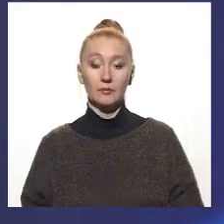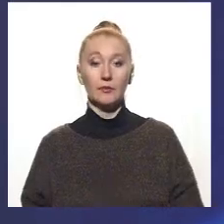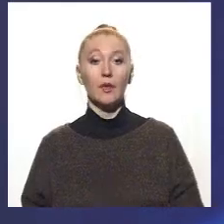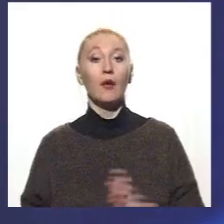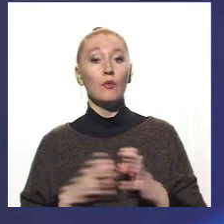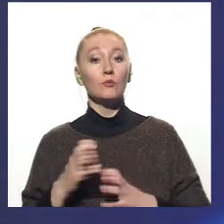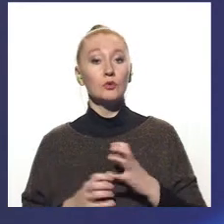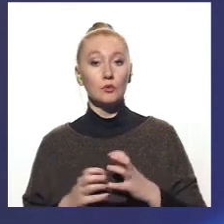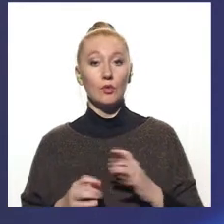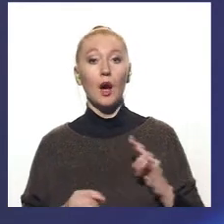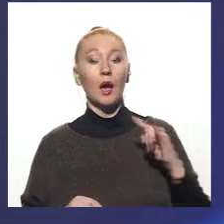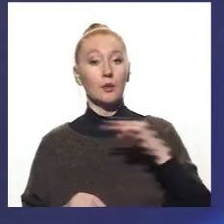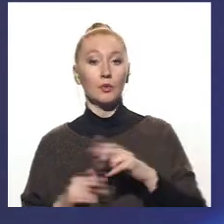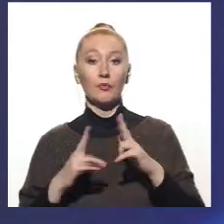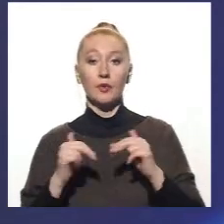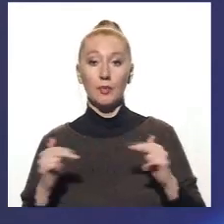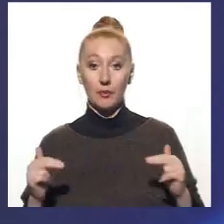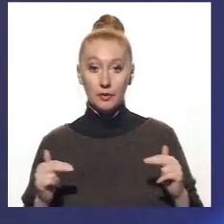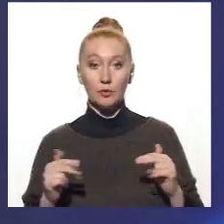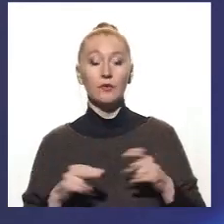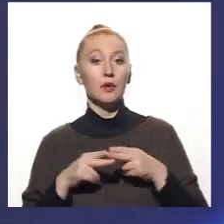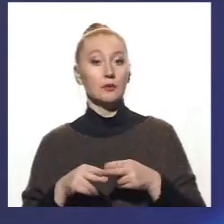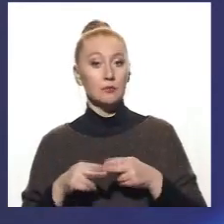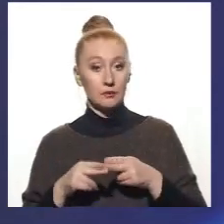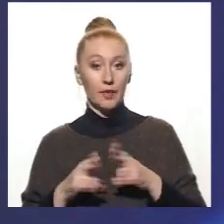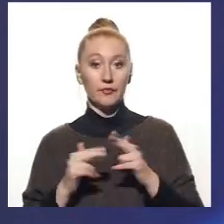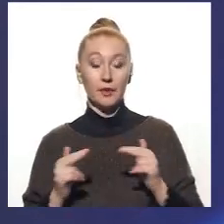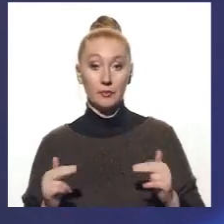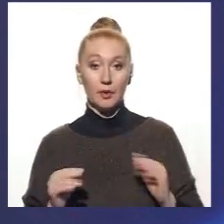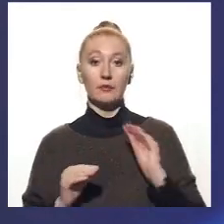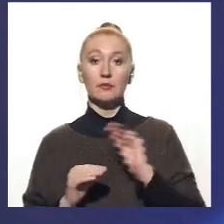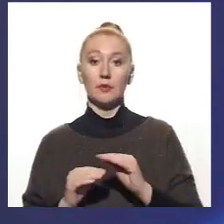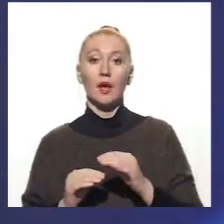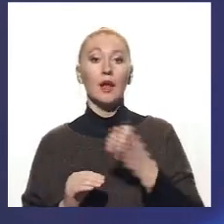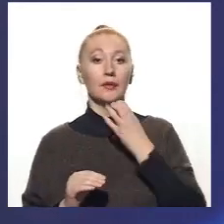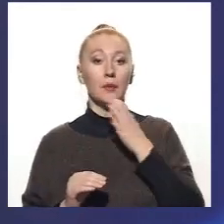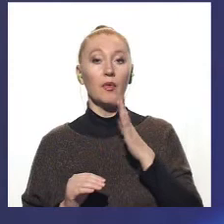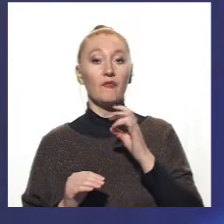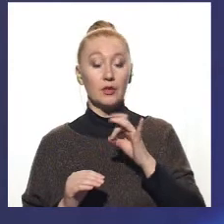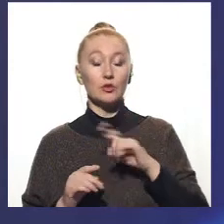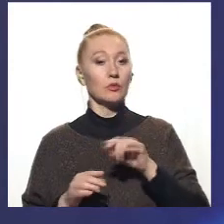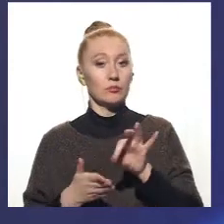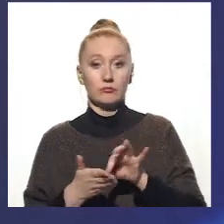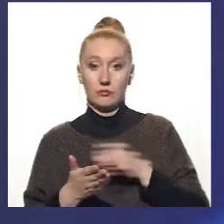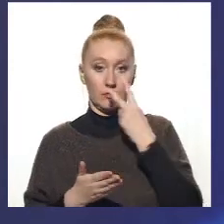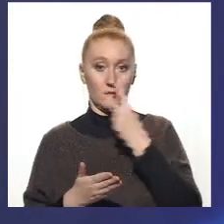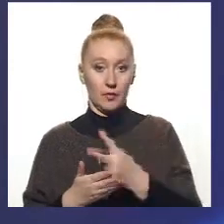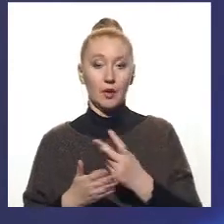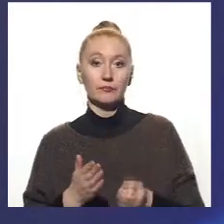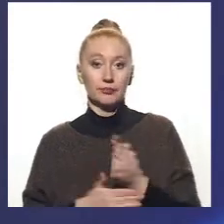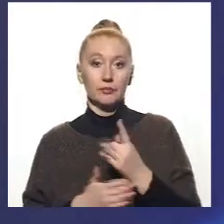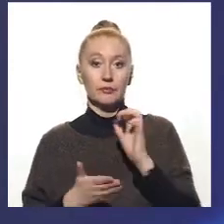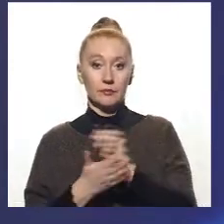У міжнародному аеропорту Дніпропетровськ та на залізничному вокзалі Дніпра встановлять тепловізори, аби оперативно виявляти пасажирів